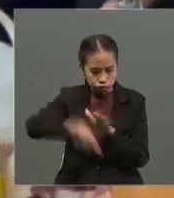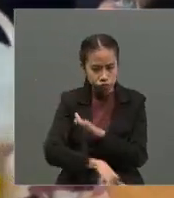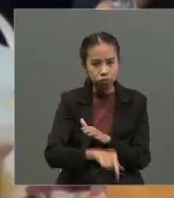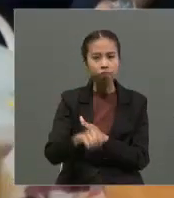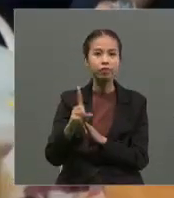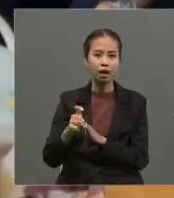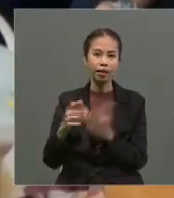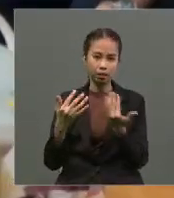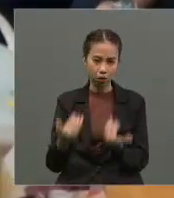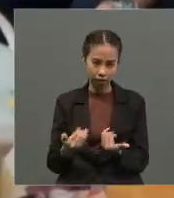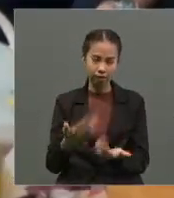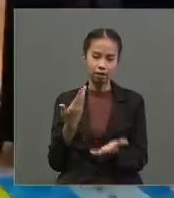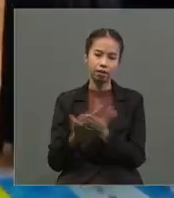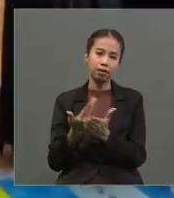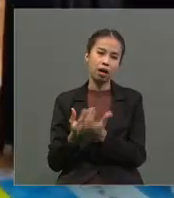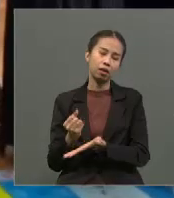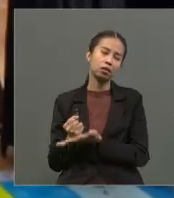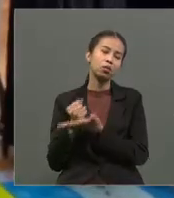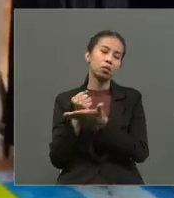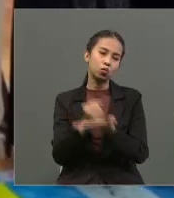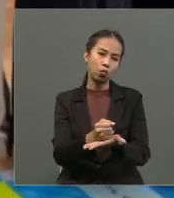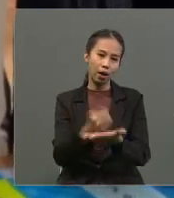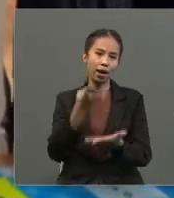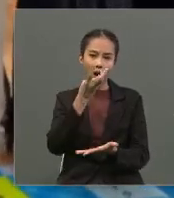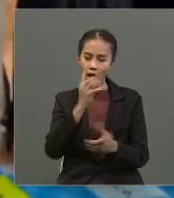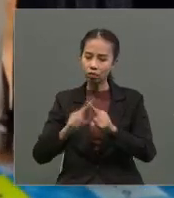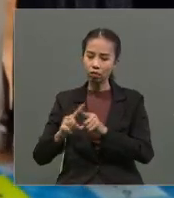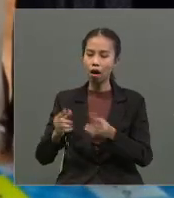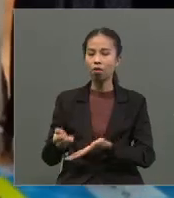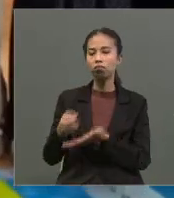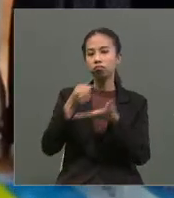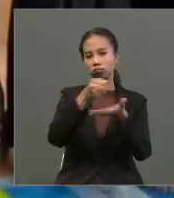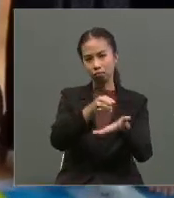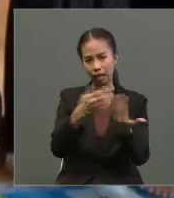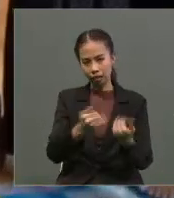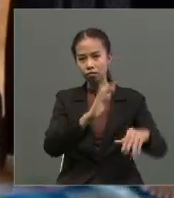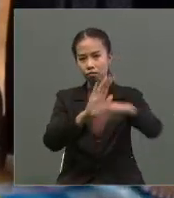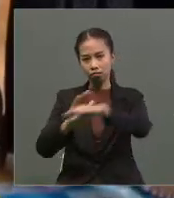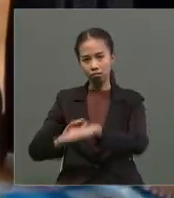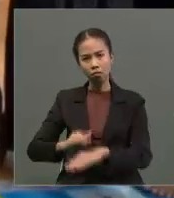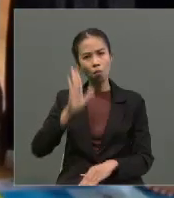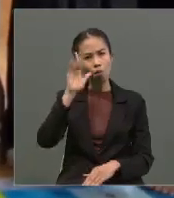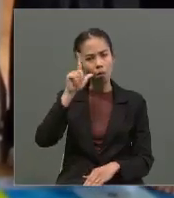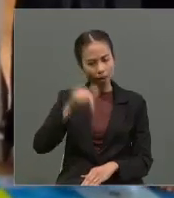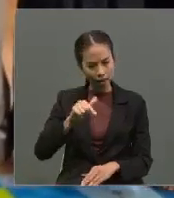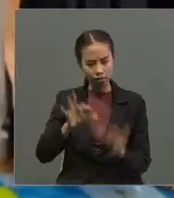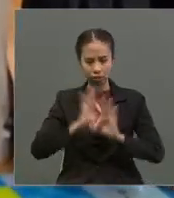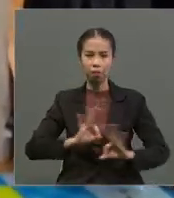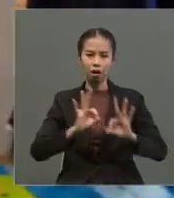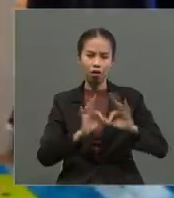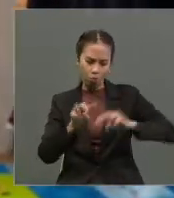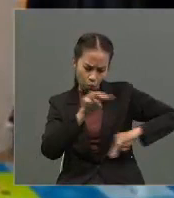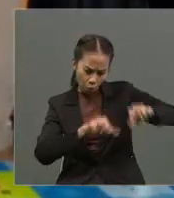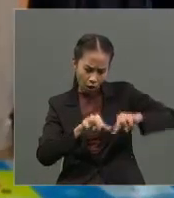องก็ได้มอบเงินช่วยเหลือเบื้องต้นแล้วก็ข้าวสารอาหารแห้งให้แก่ครอบครัวทั้งนี้ครับทางจังหวัดก็ฝากกำชับไปยังผู้ปกครองครับให้ดูแลบุตรหล